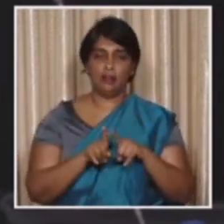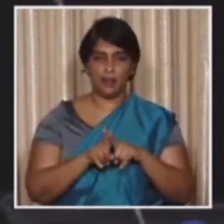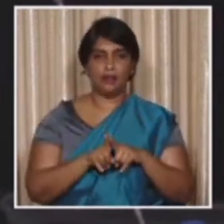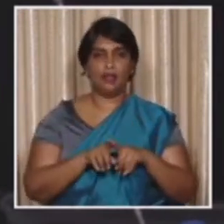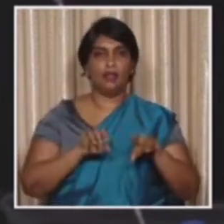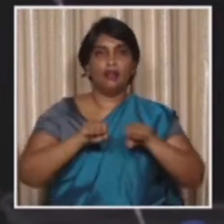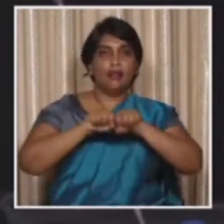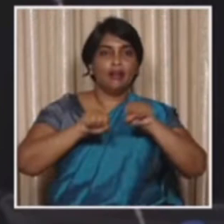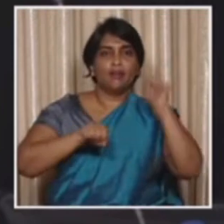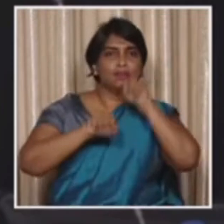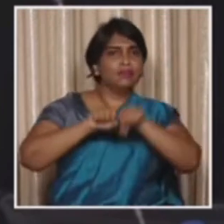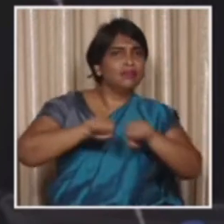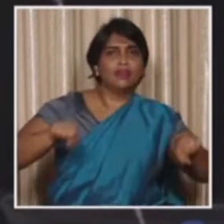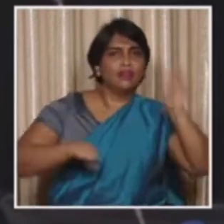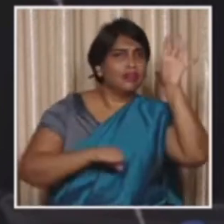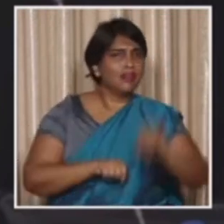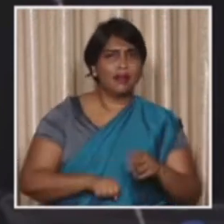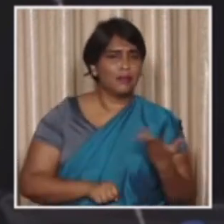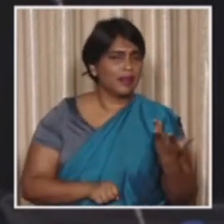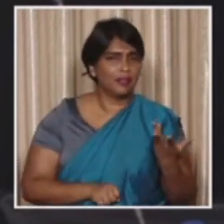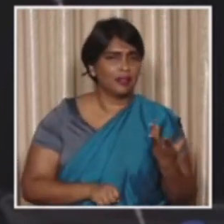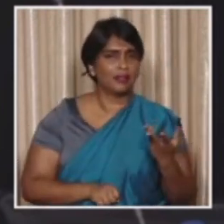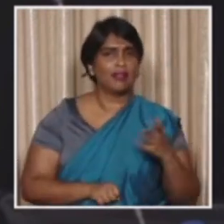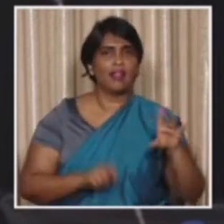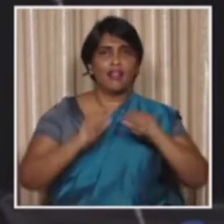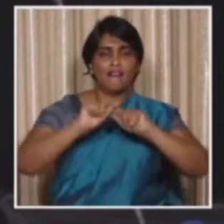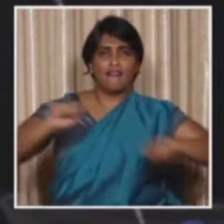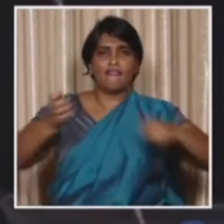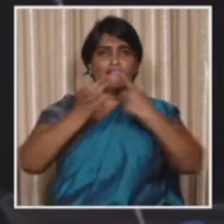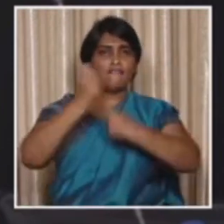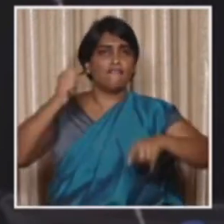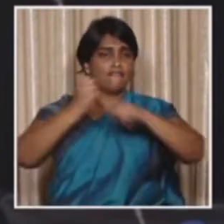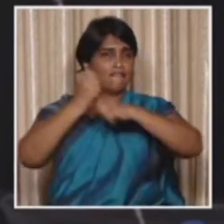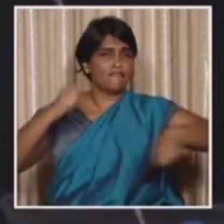beri apita ai mekata wewelak giyenne beri